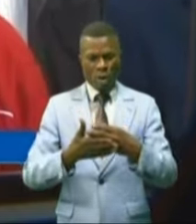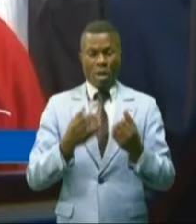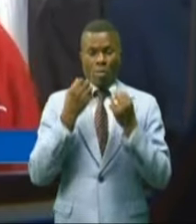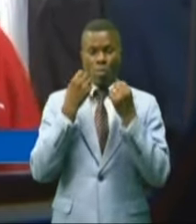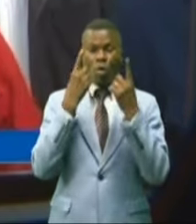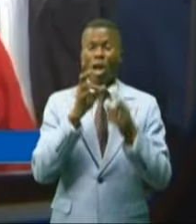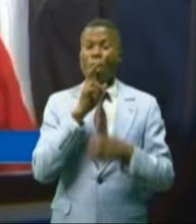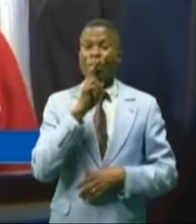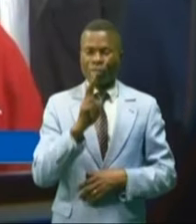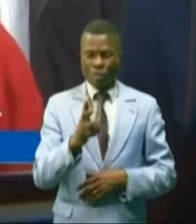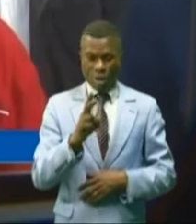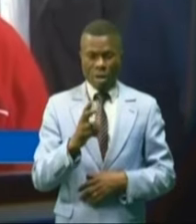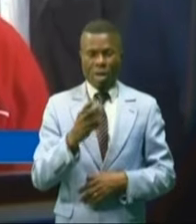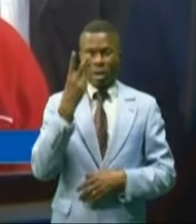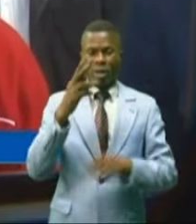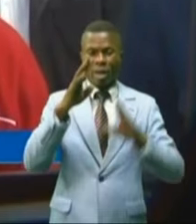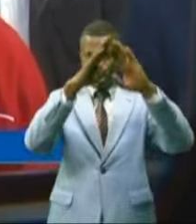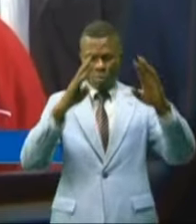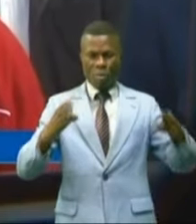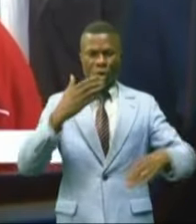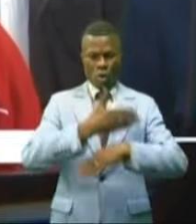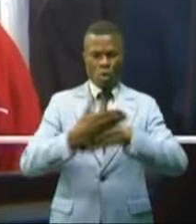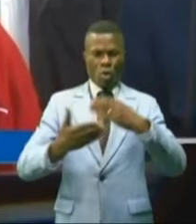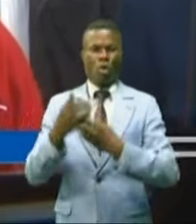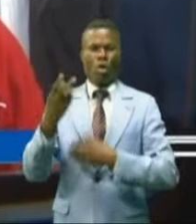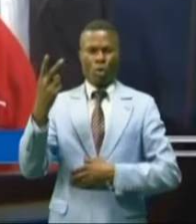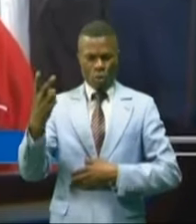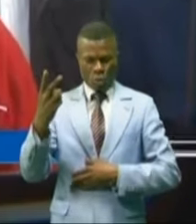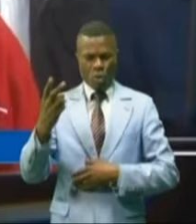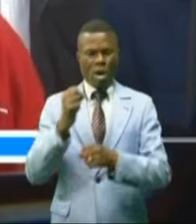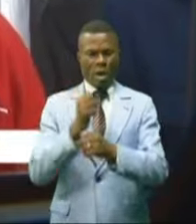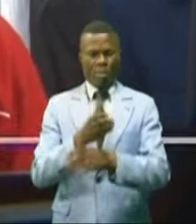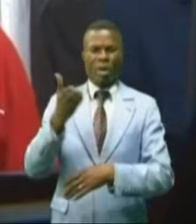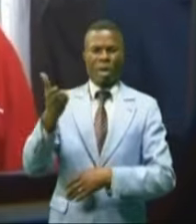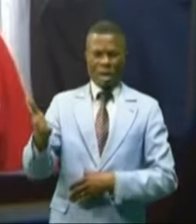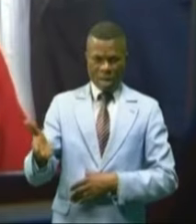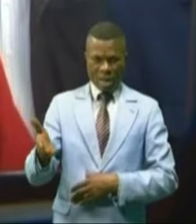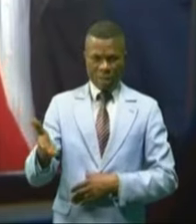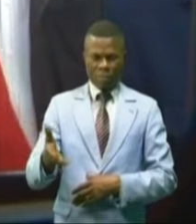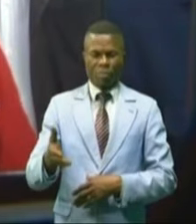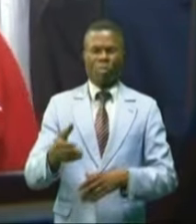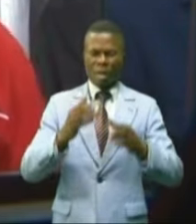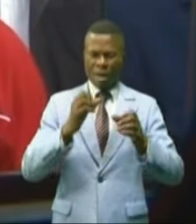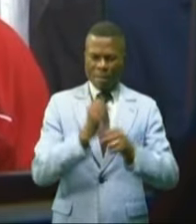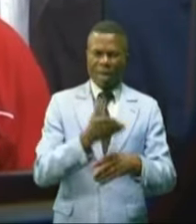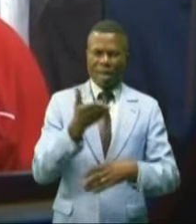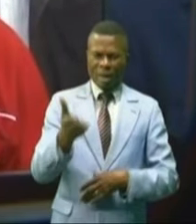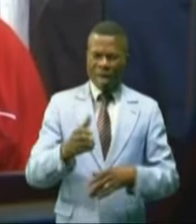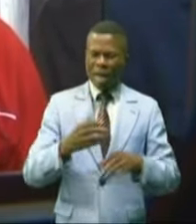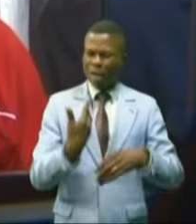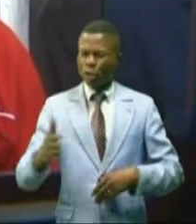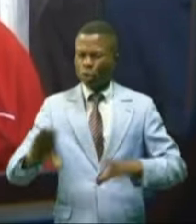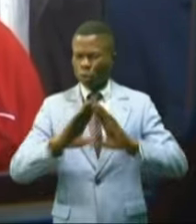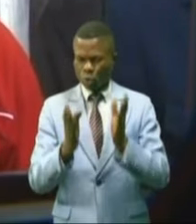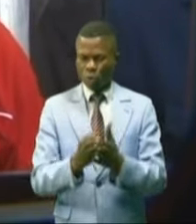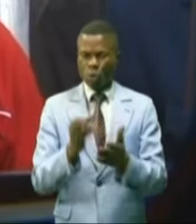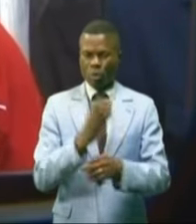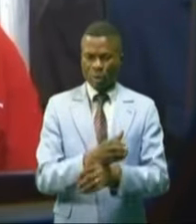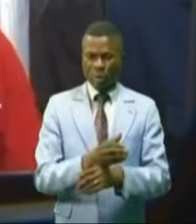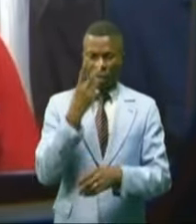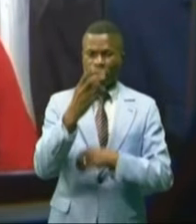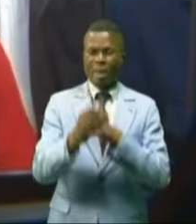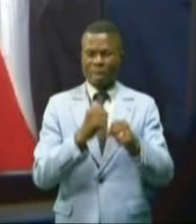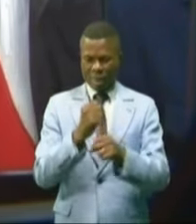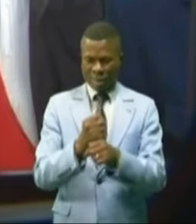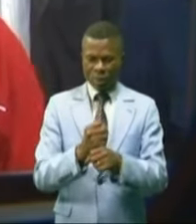impressionné de constater que 2 bâtiments, les étudiants, pour qu'ils soient bien formés. Et ici, nous constatons que dans 2 ans, il y a